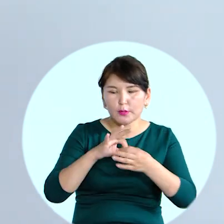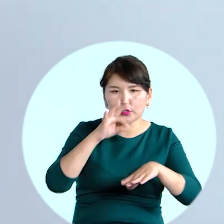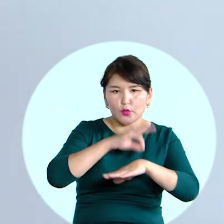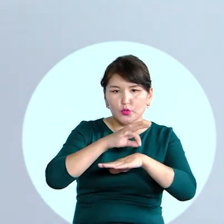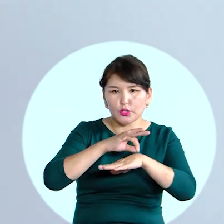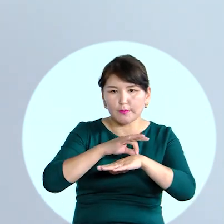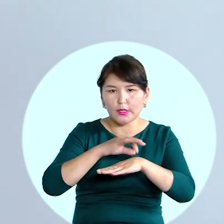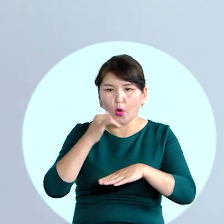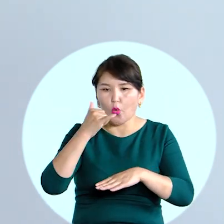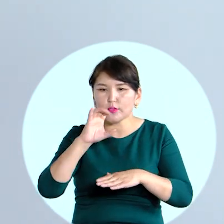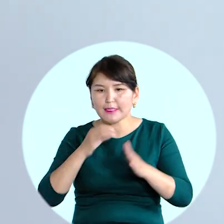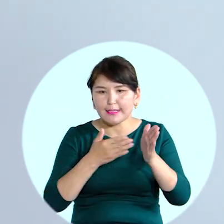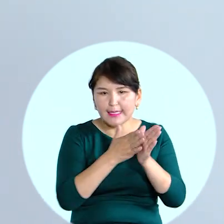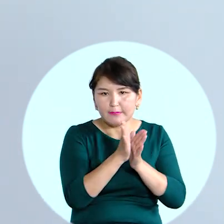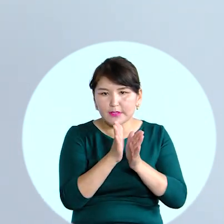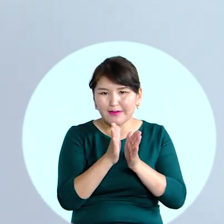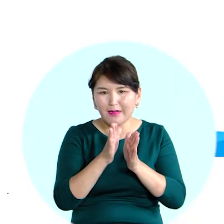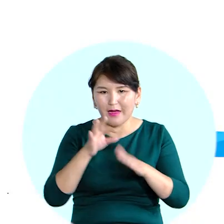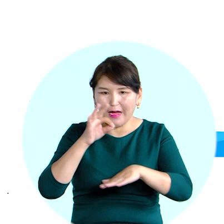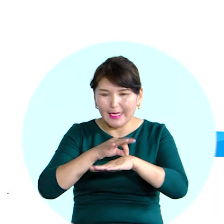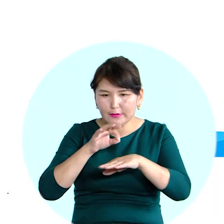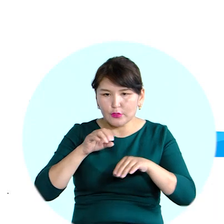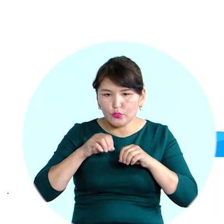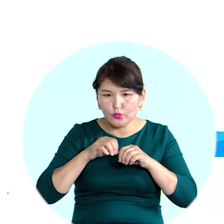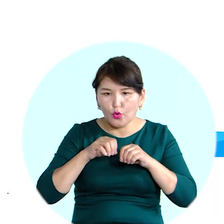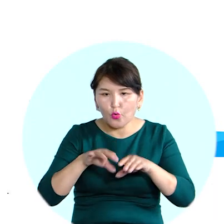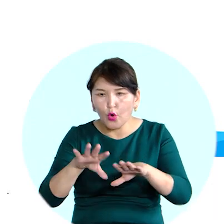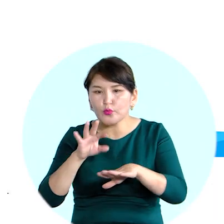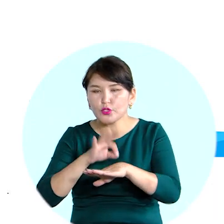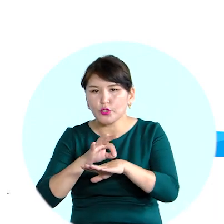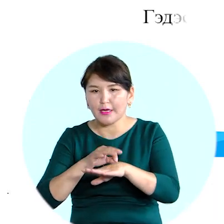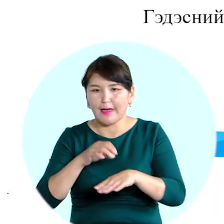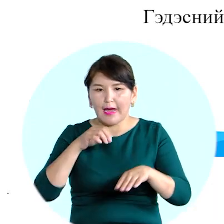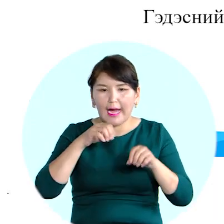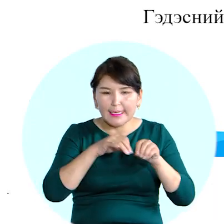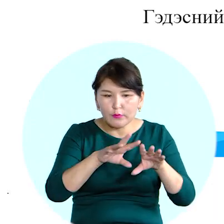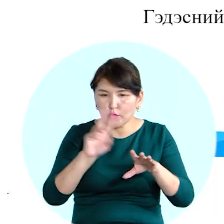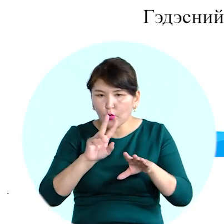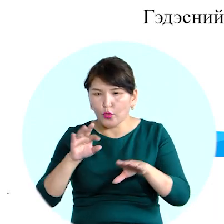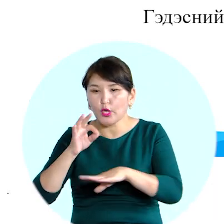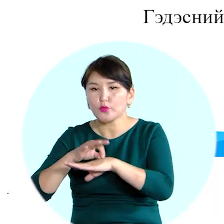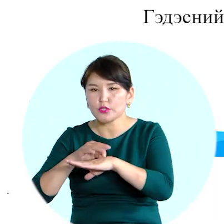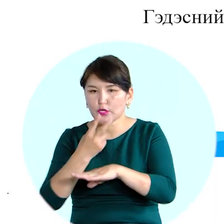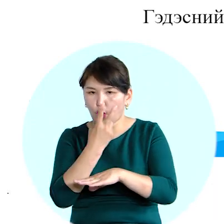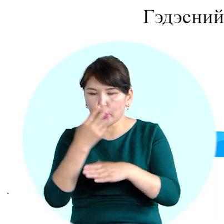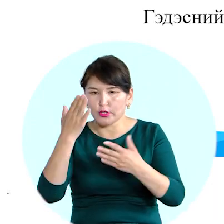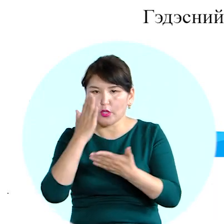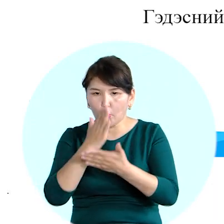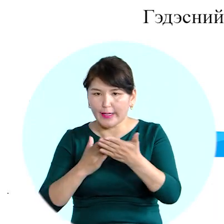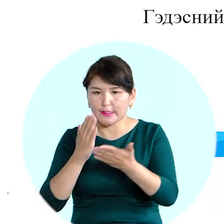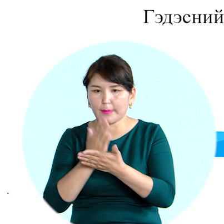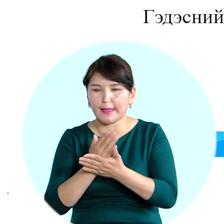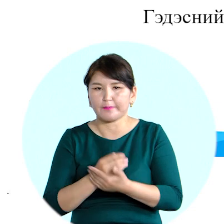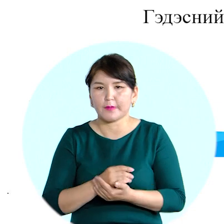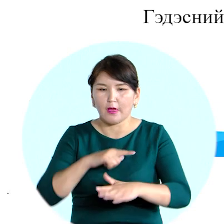анхаарах хэрэгтэй гэдэг. За энэ дээр бид нар устай холбоотой өвчлөлийг энэ дээр харуулж байна. Устай холбоотой өвчлөлийг бол ерөнхийдөө